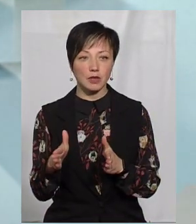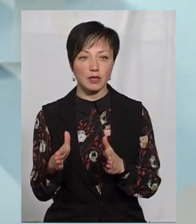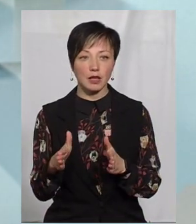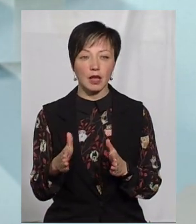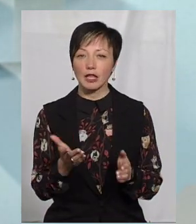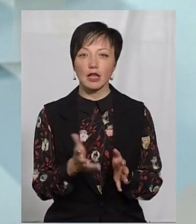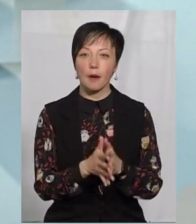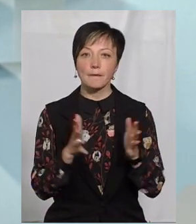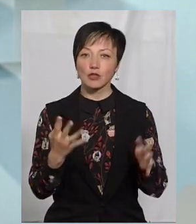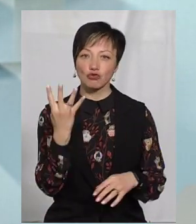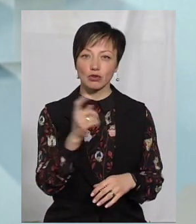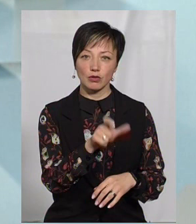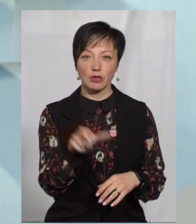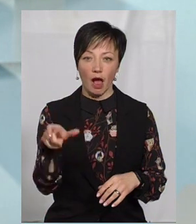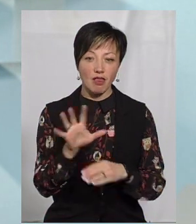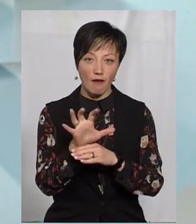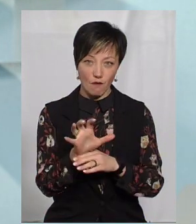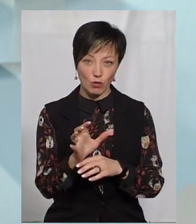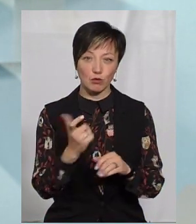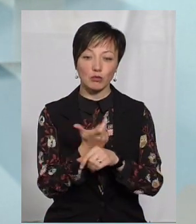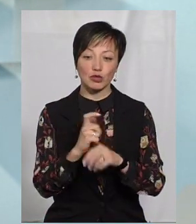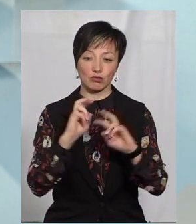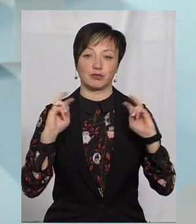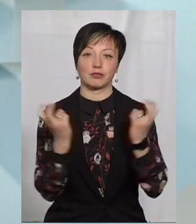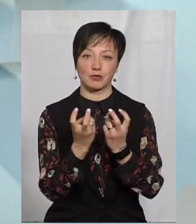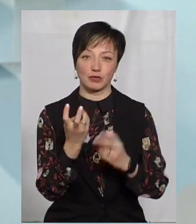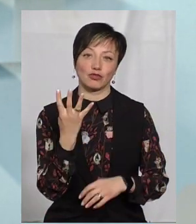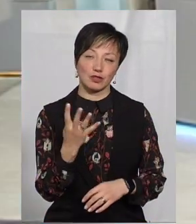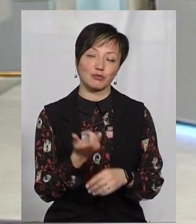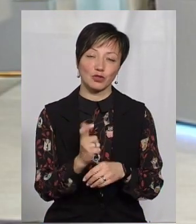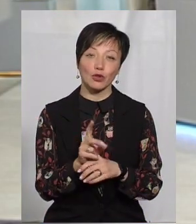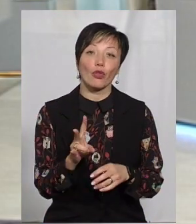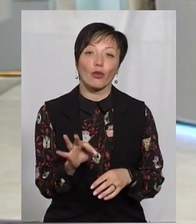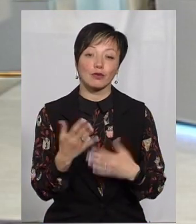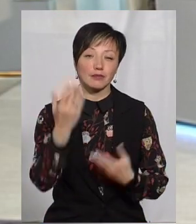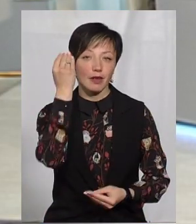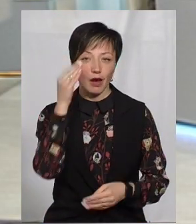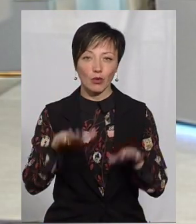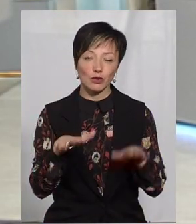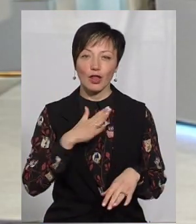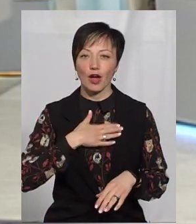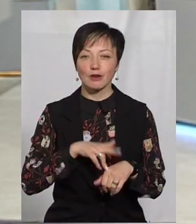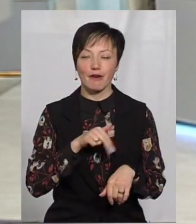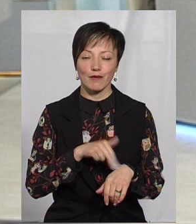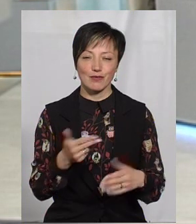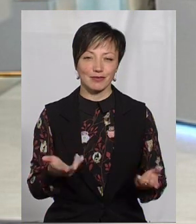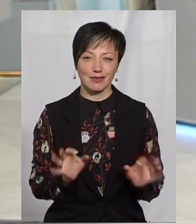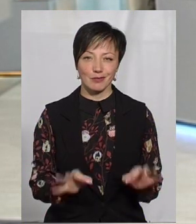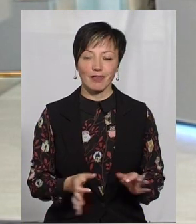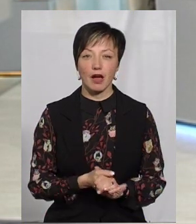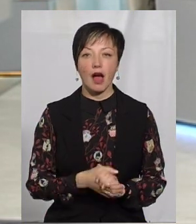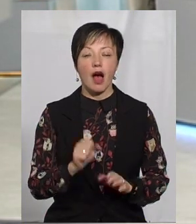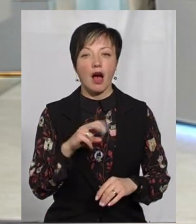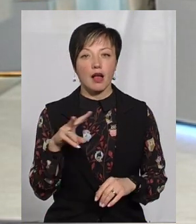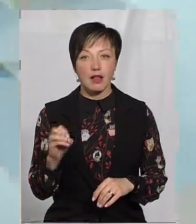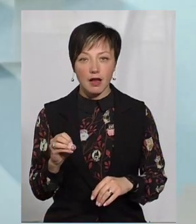помиляюсь, не більше 4 осіб, а на фото більше ніж 4 особи за одним столом. Ну, тут вже на розсуд наших правоохоронних органів, ну, насправді,